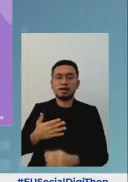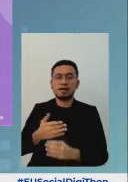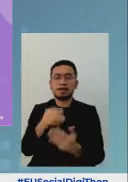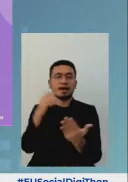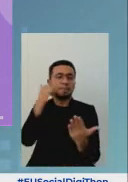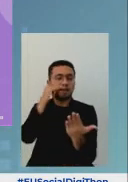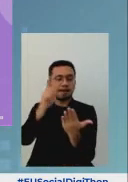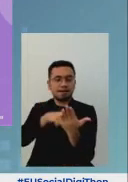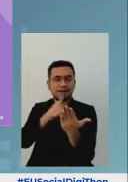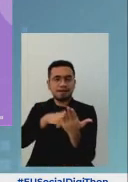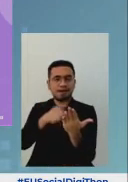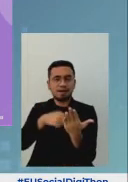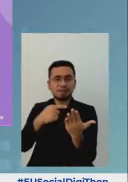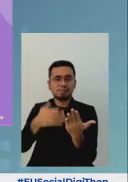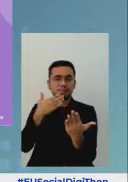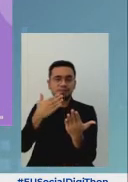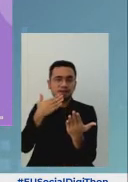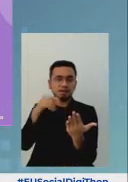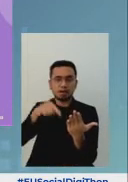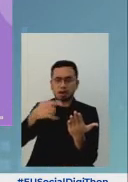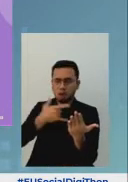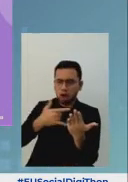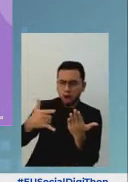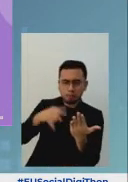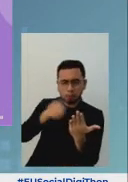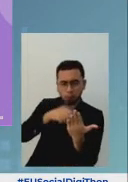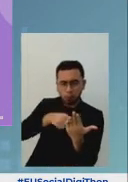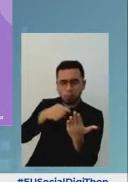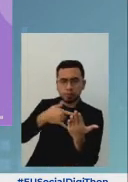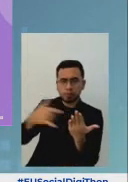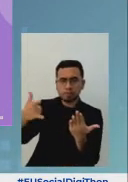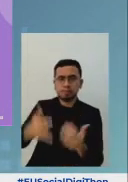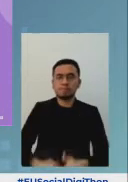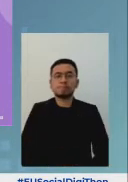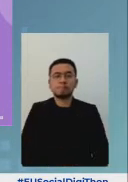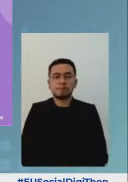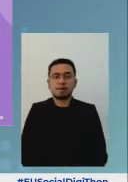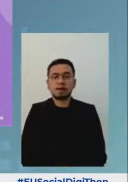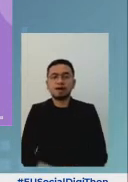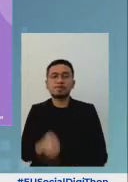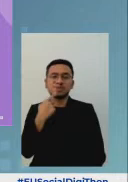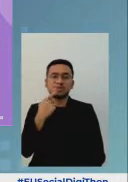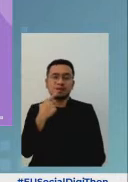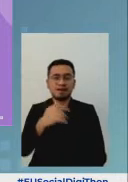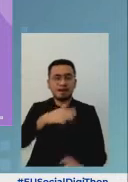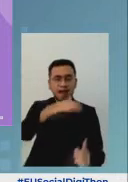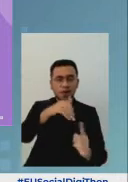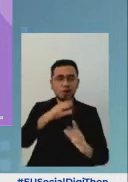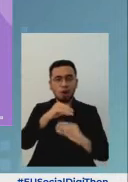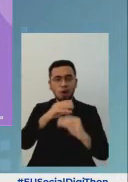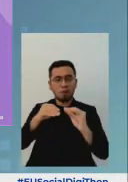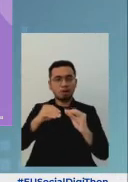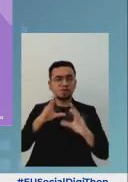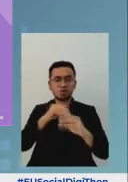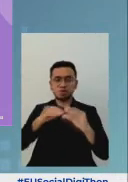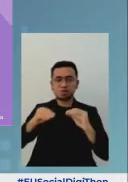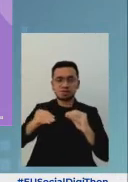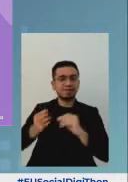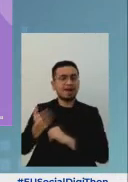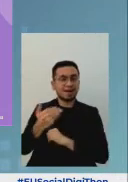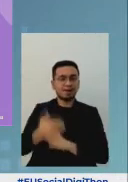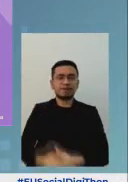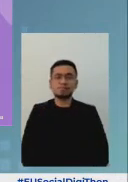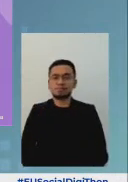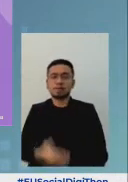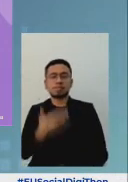kok terus-terusan, gitu, misalnya seperti itu. Kemudian, coba ajak bicara. Tanya nih, apa yang